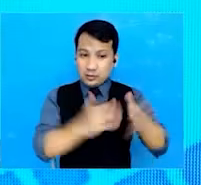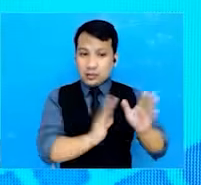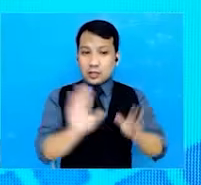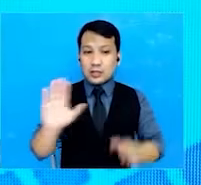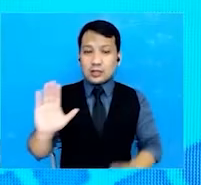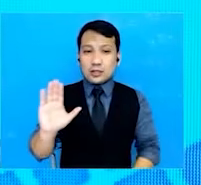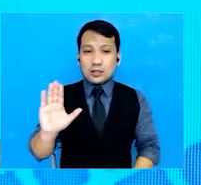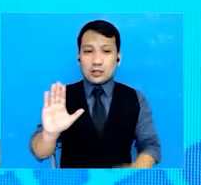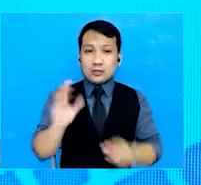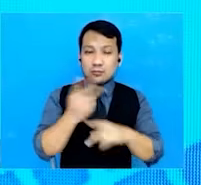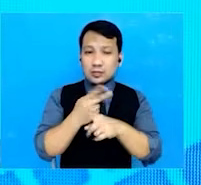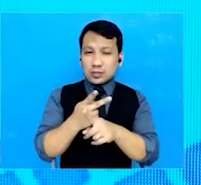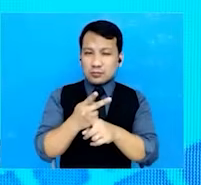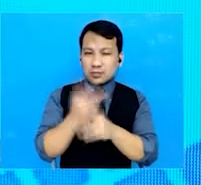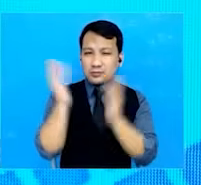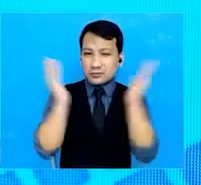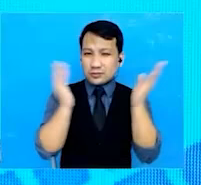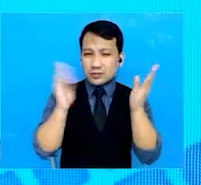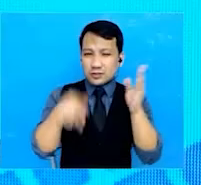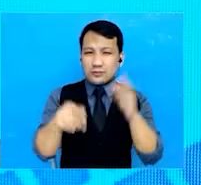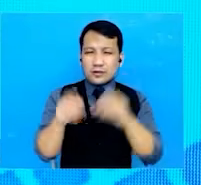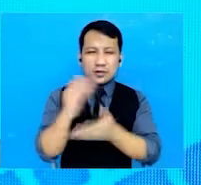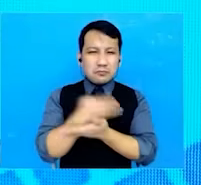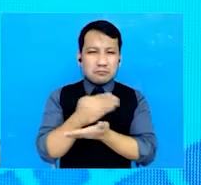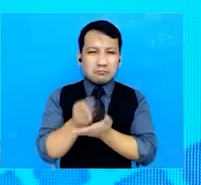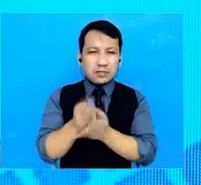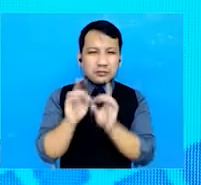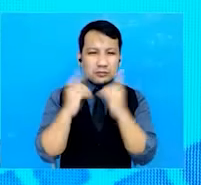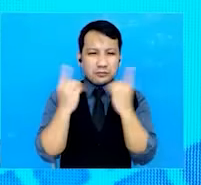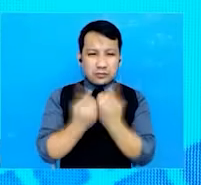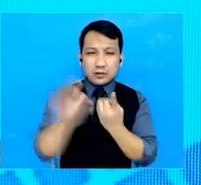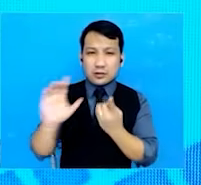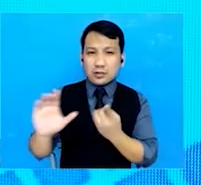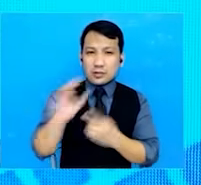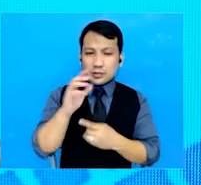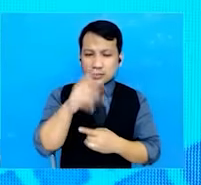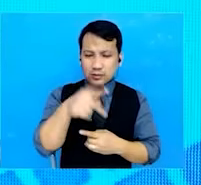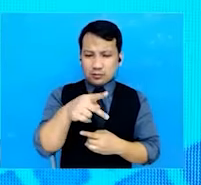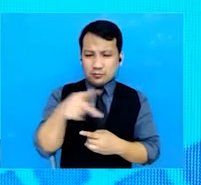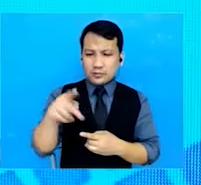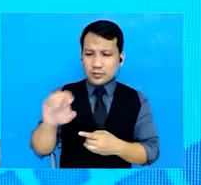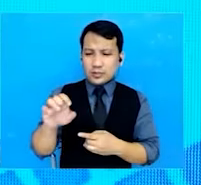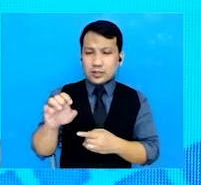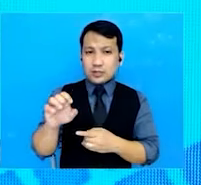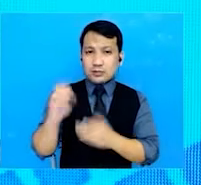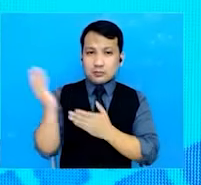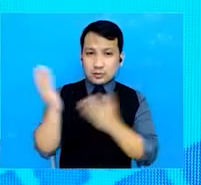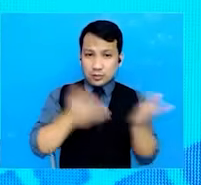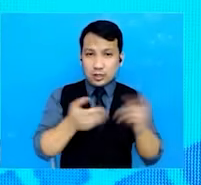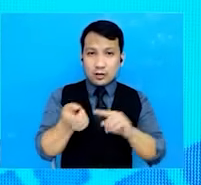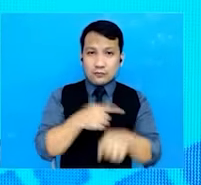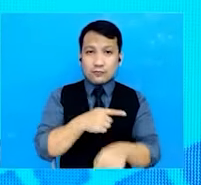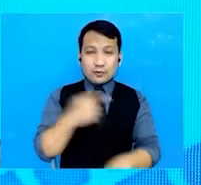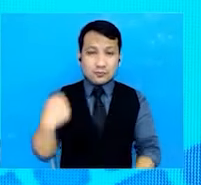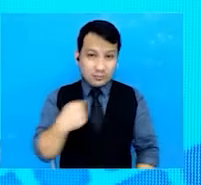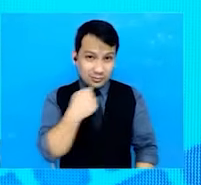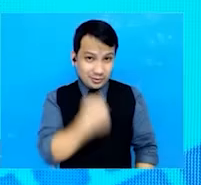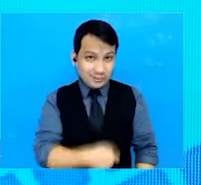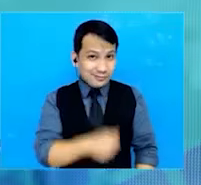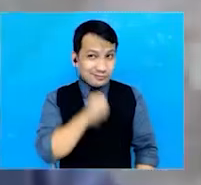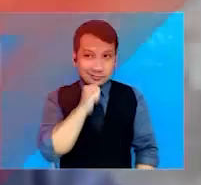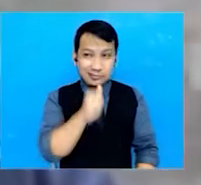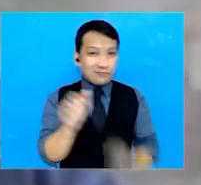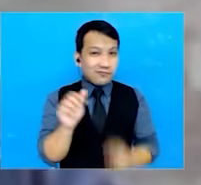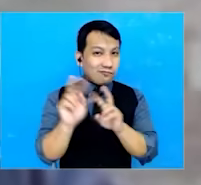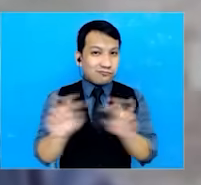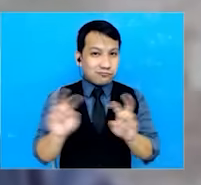procurement services ng budget department ng mga PPE na binili galing China kahit hindi pa ito ininspeksyon. Ayon